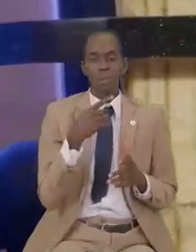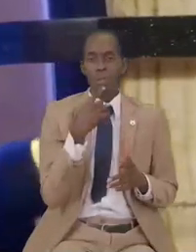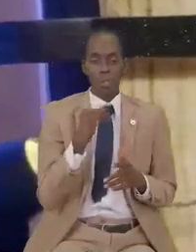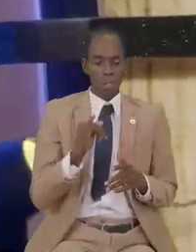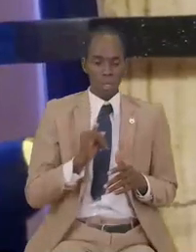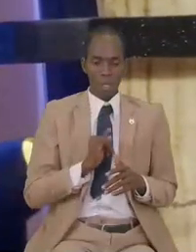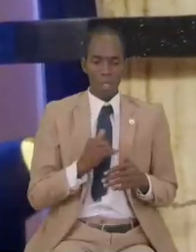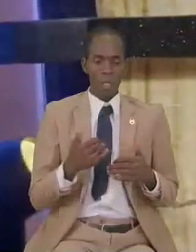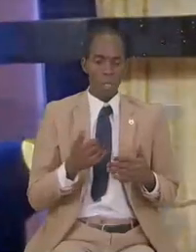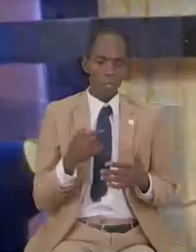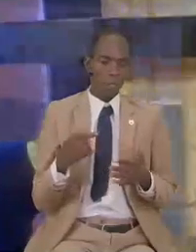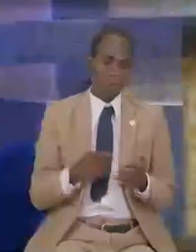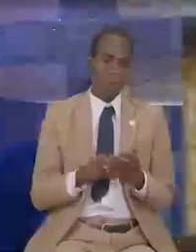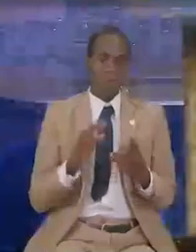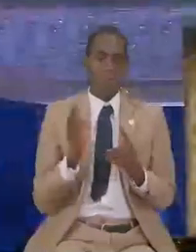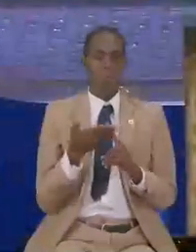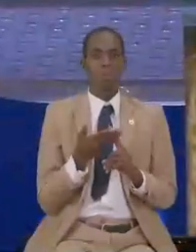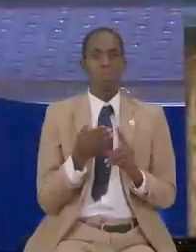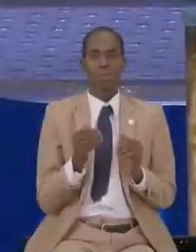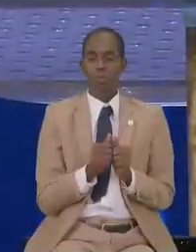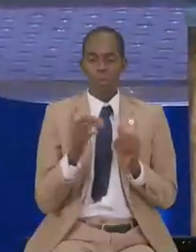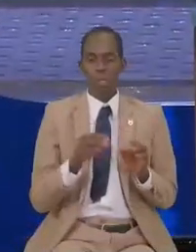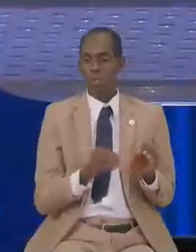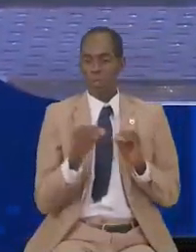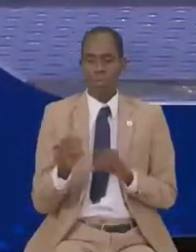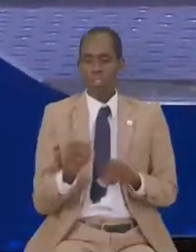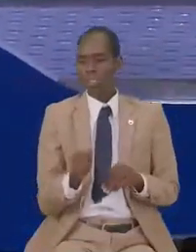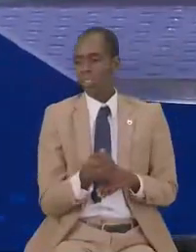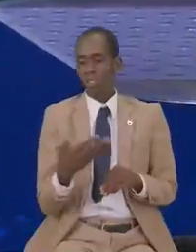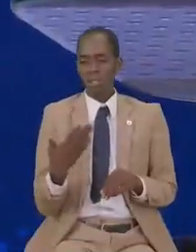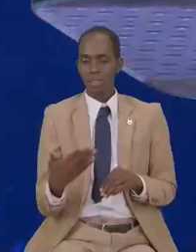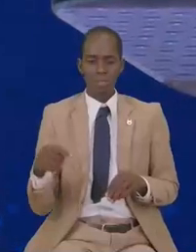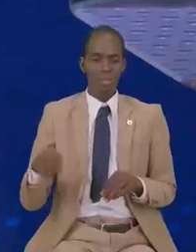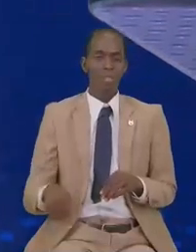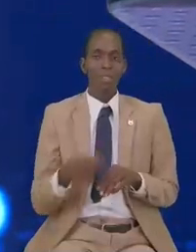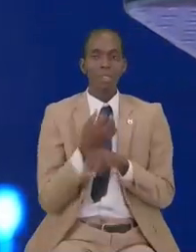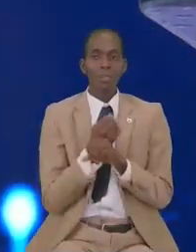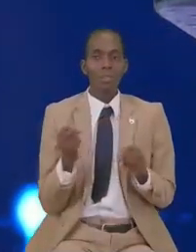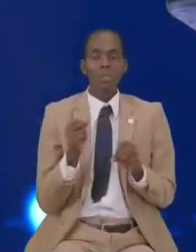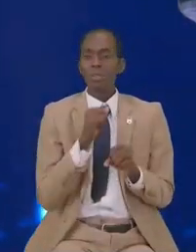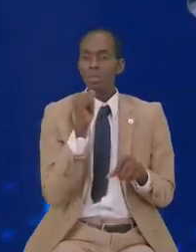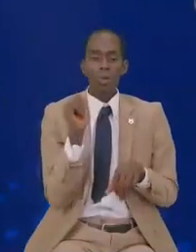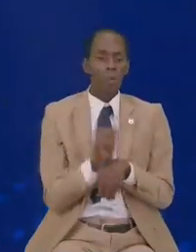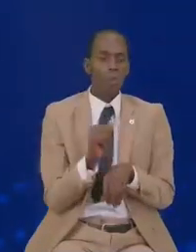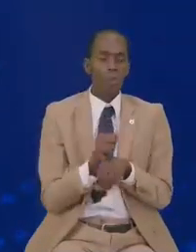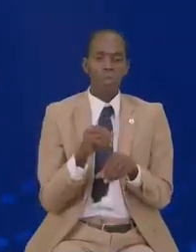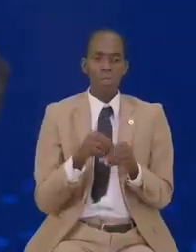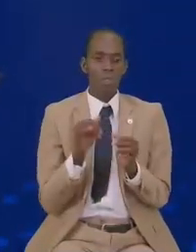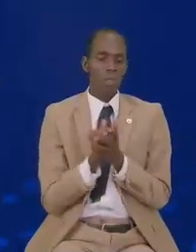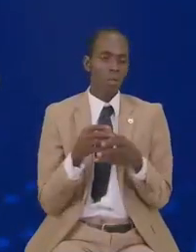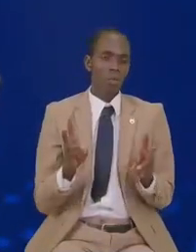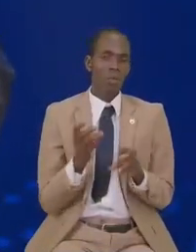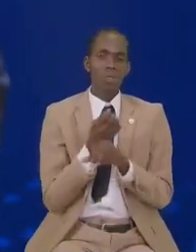voici ma conviction. Ouais, ce n'est pas une affaire de tirage. Le salut n'agit pas avec le tirage.